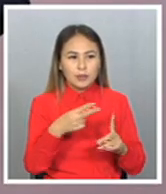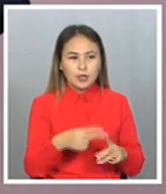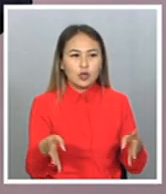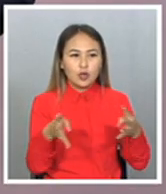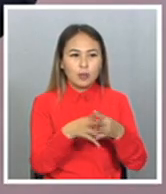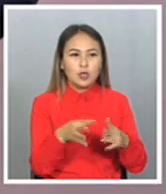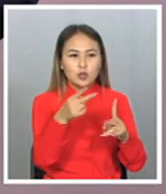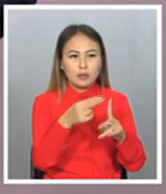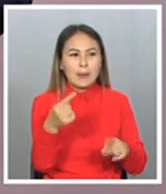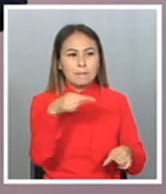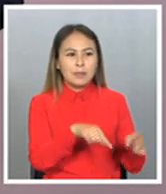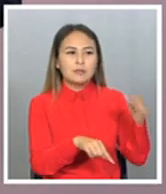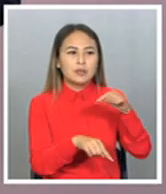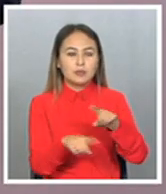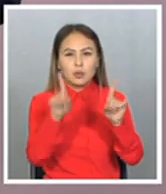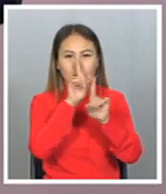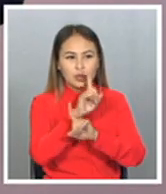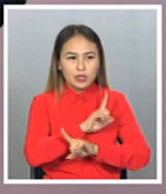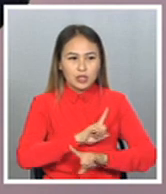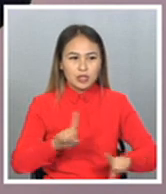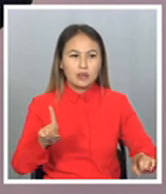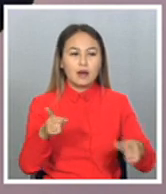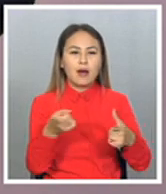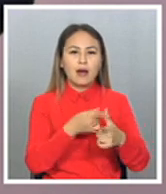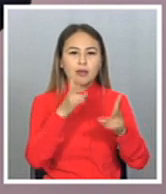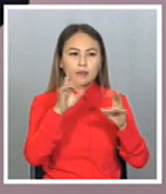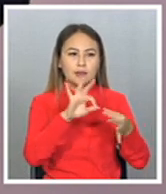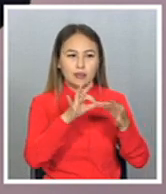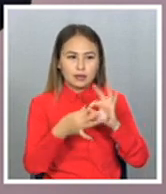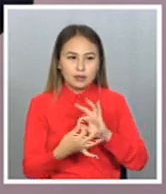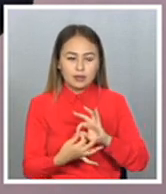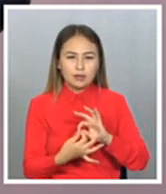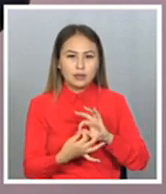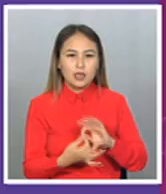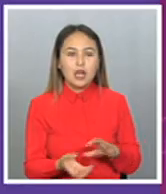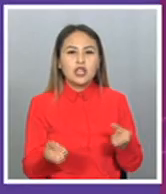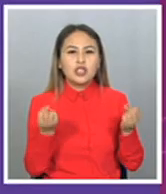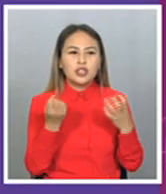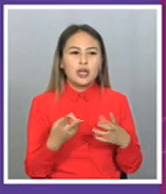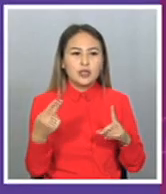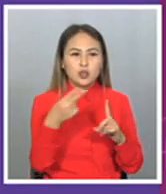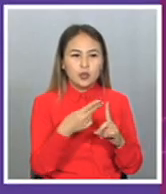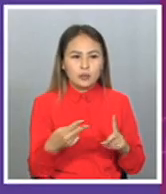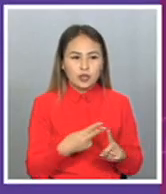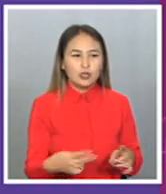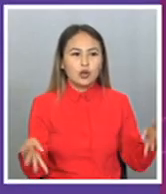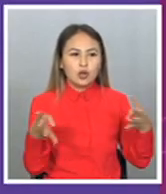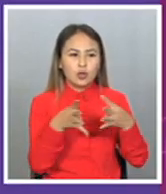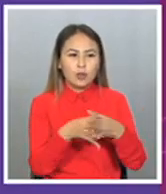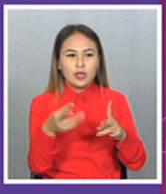құрмала сөйлемнің бір-бірінен өзгешелігін анықтадыңдар. Жай